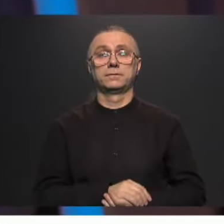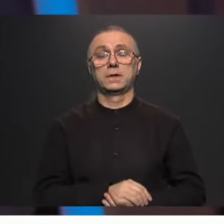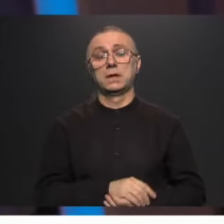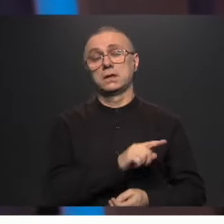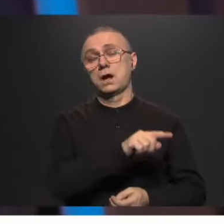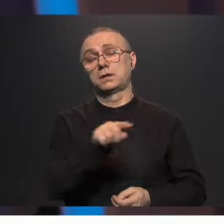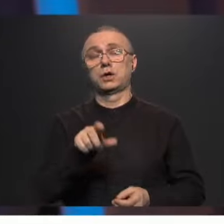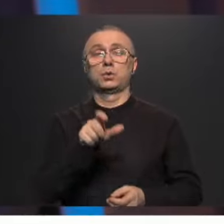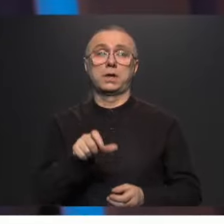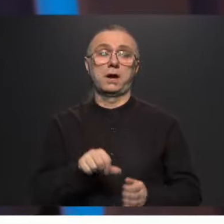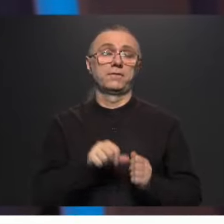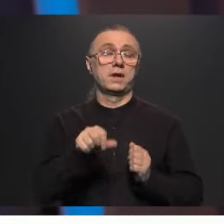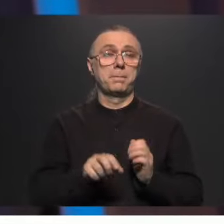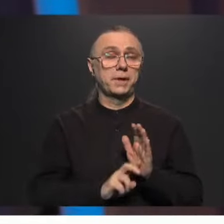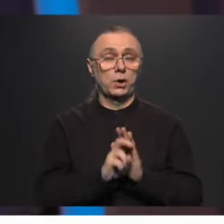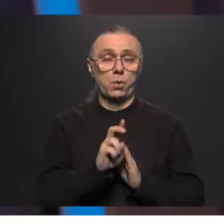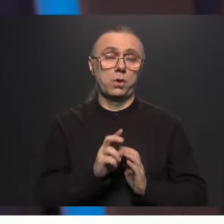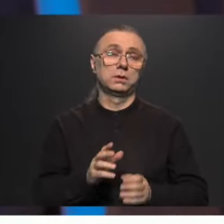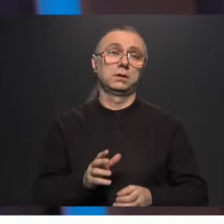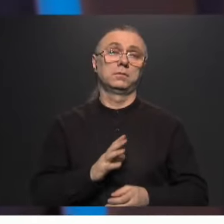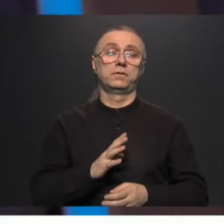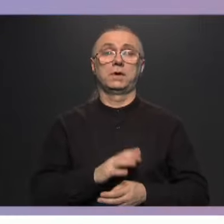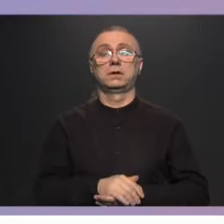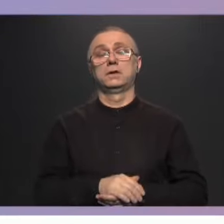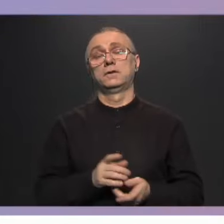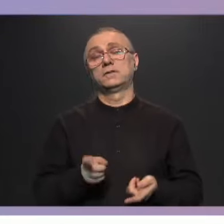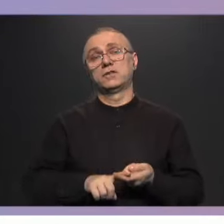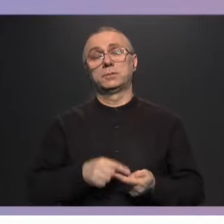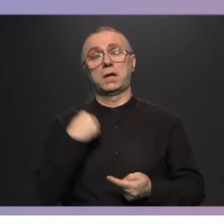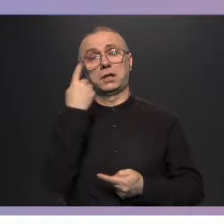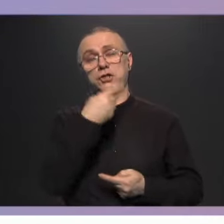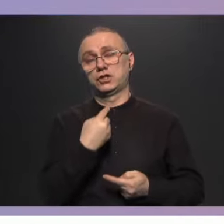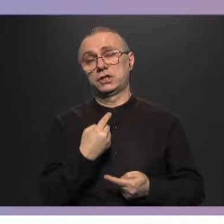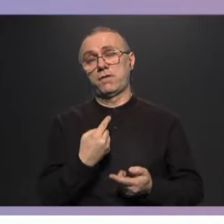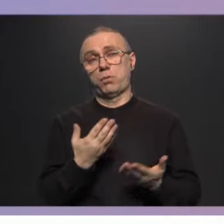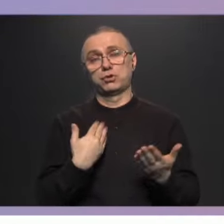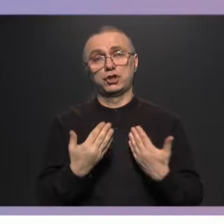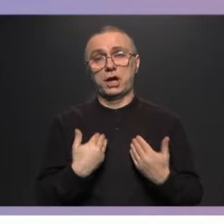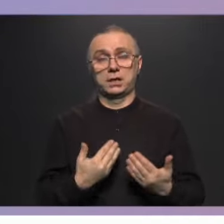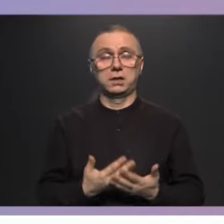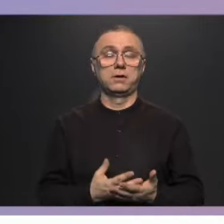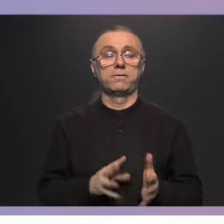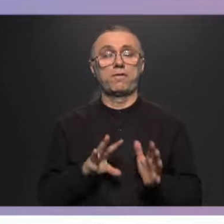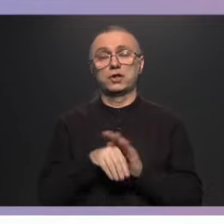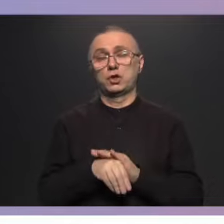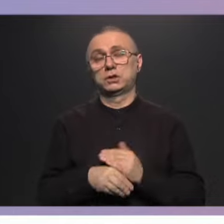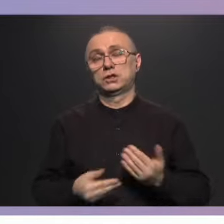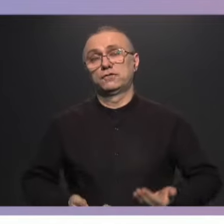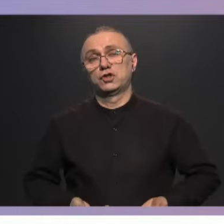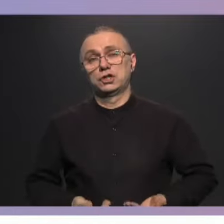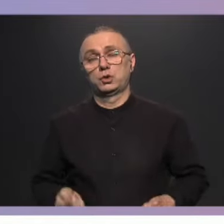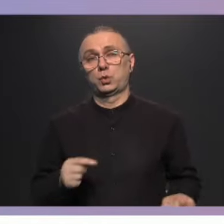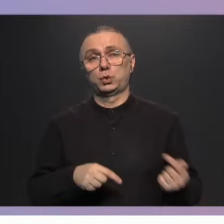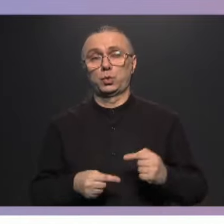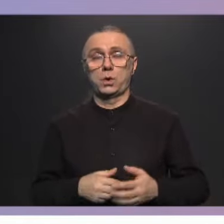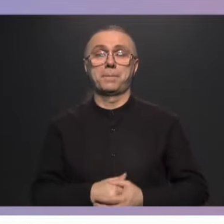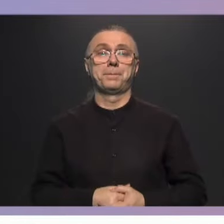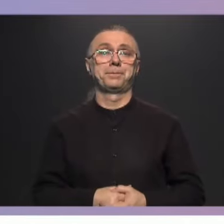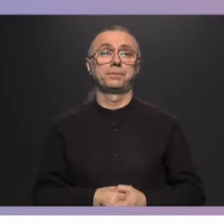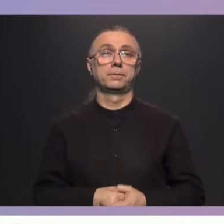в зависимости от личного общения, так сказать, вовлеченности в жизнь друг друга с